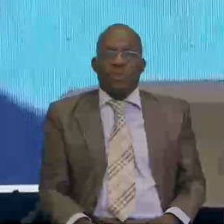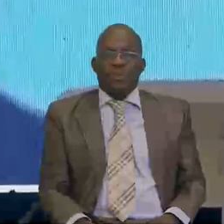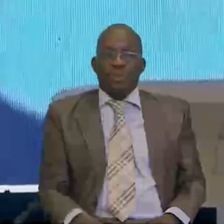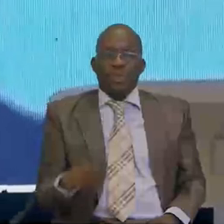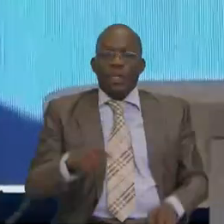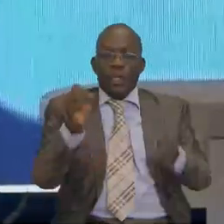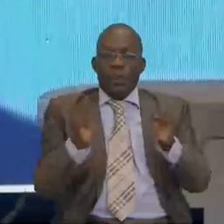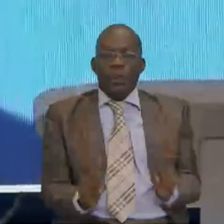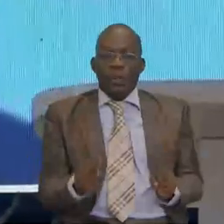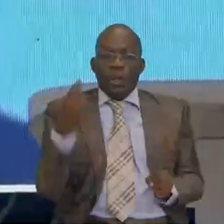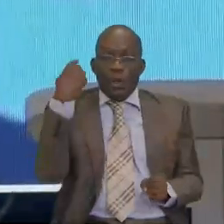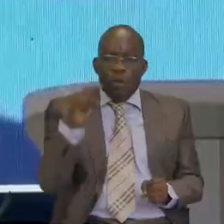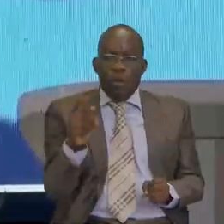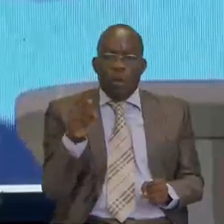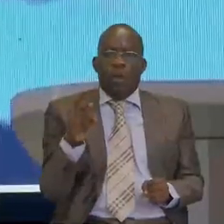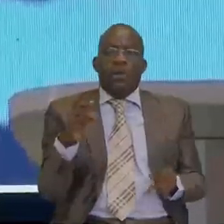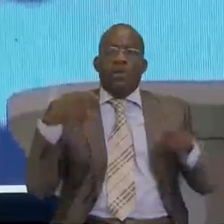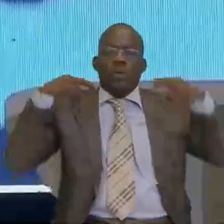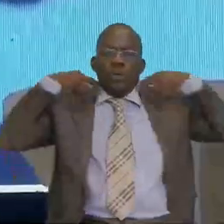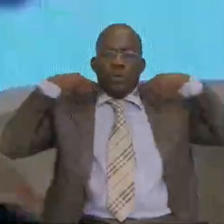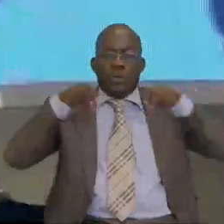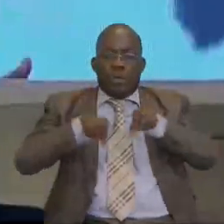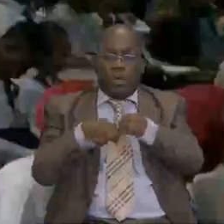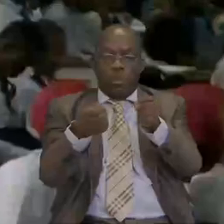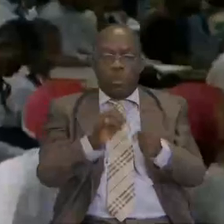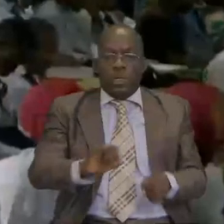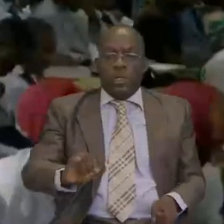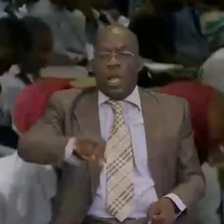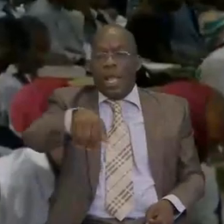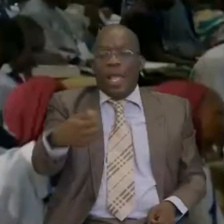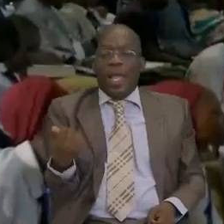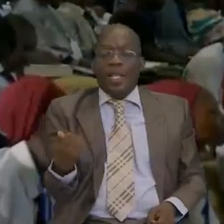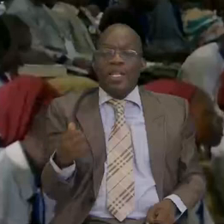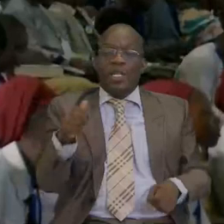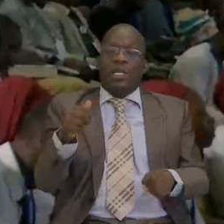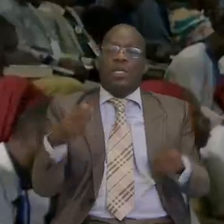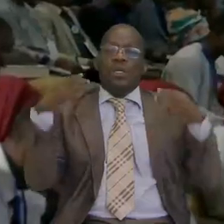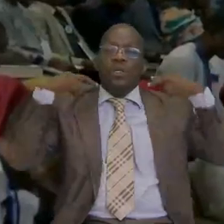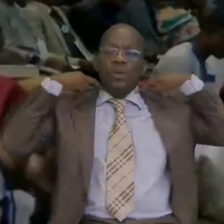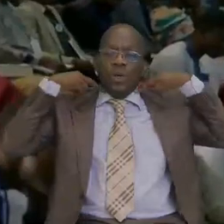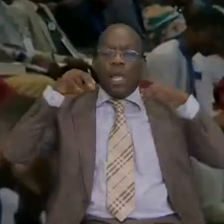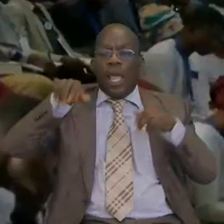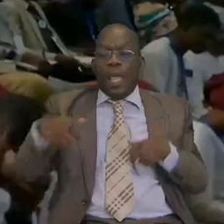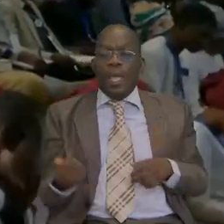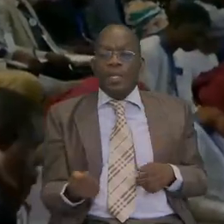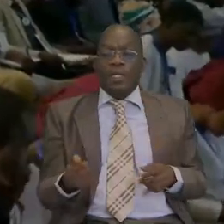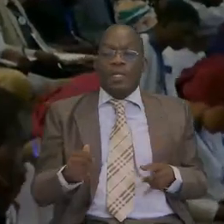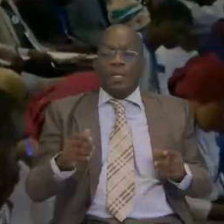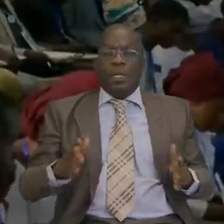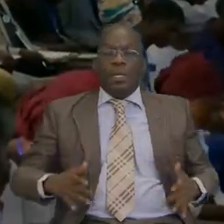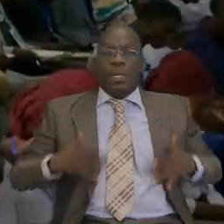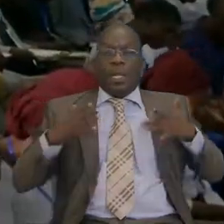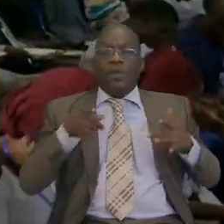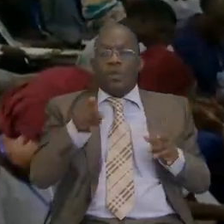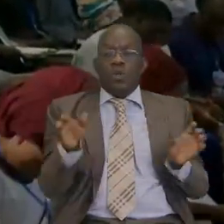Et la puissance pour que les jougs soient brisés. Toujours dans n'importe quelle vie.